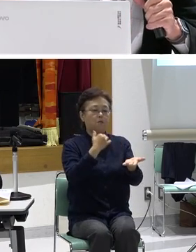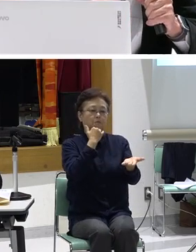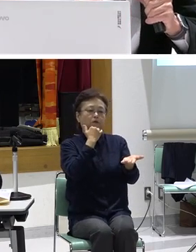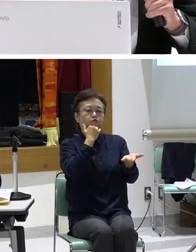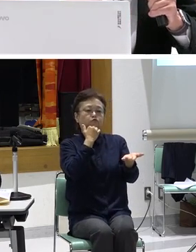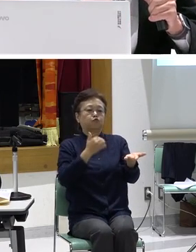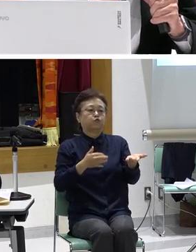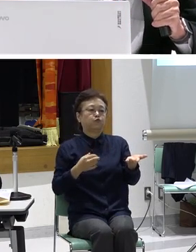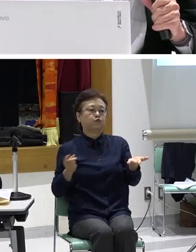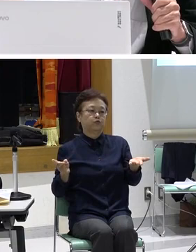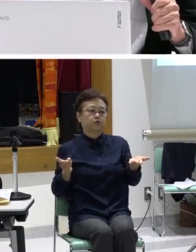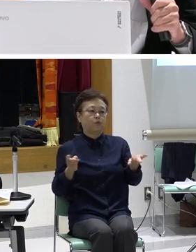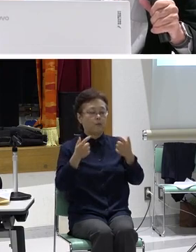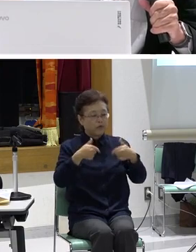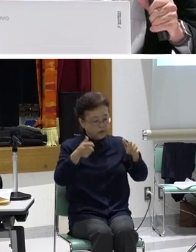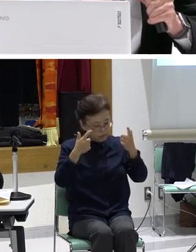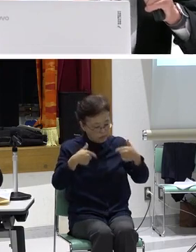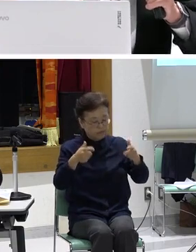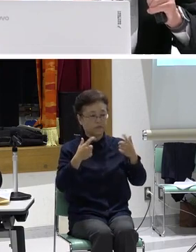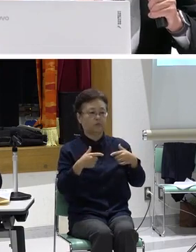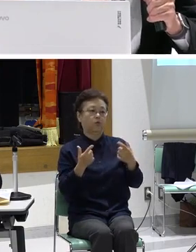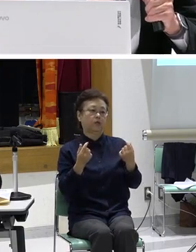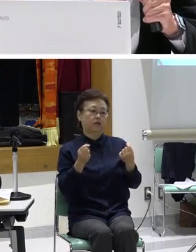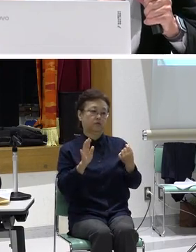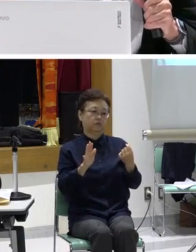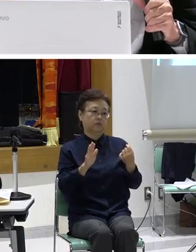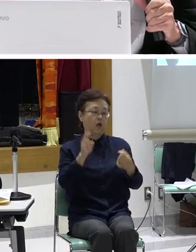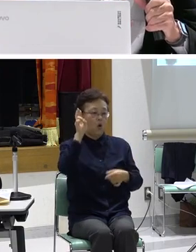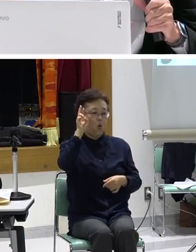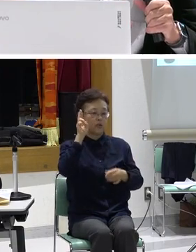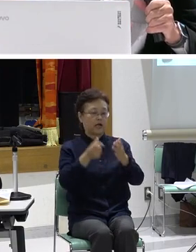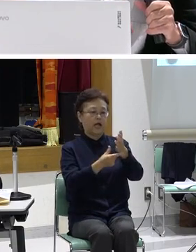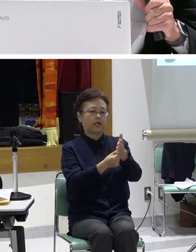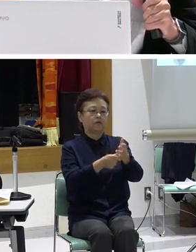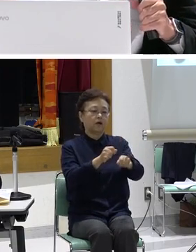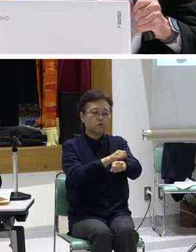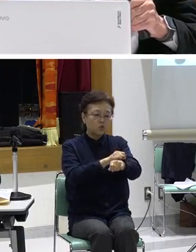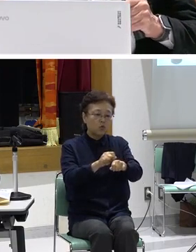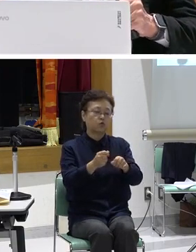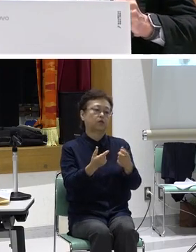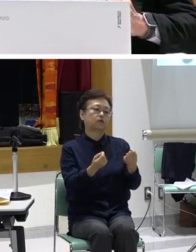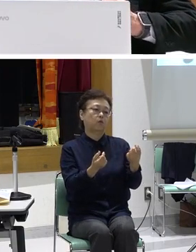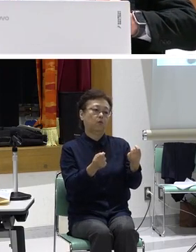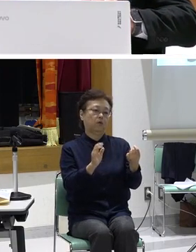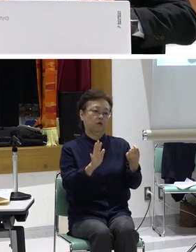もう日常茶飯事になっています。大阪駅なんかそんな感じですよね。